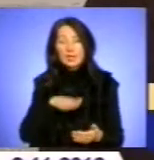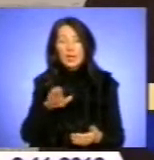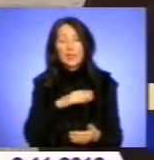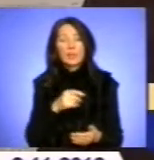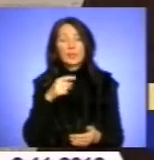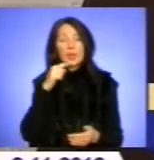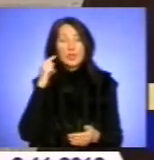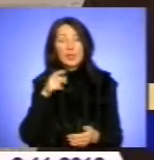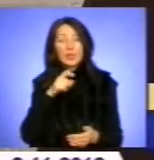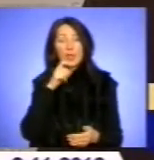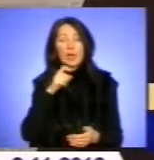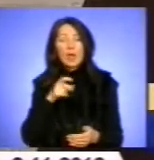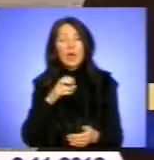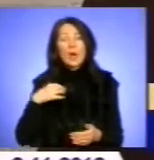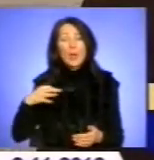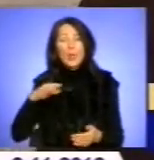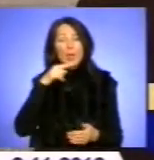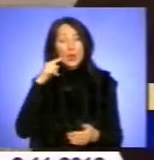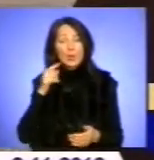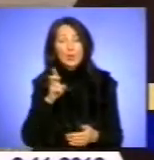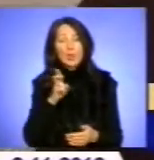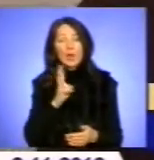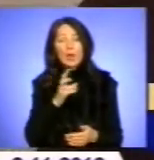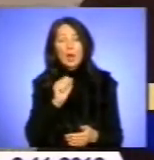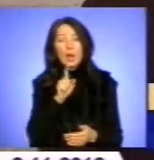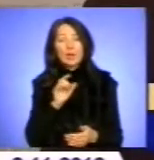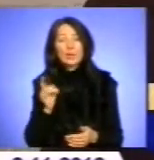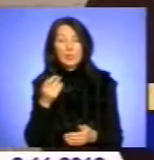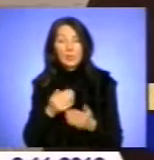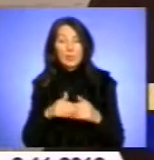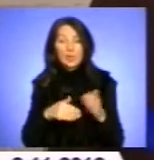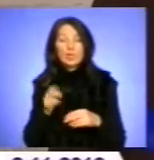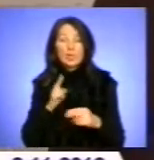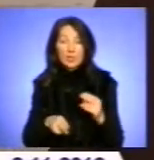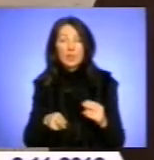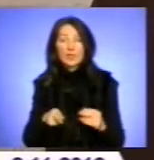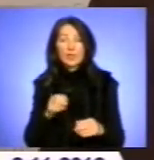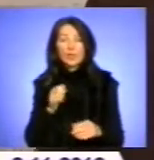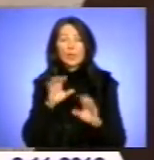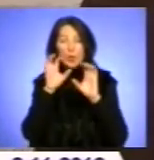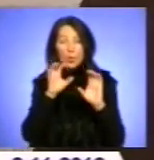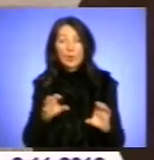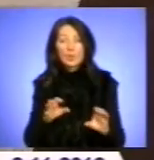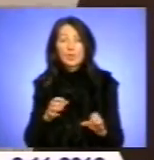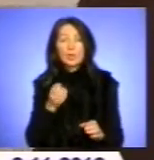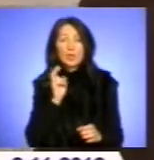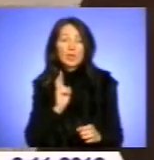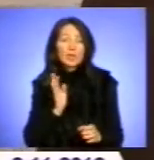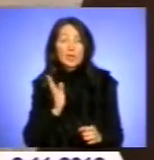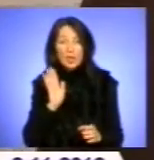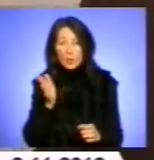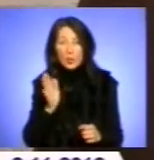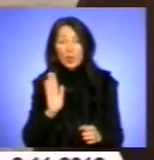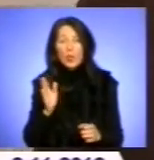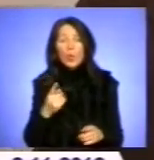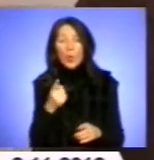Білорусь – сьогодні практично закінчують виробку модельного кодексу наших трьох країн. Когда-нибудь, може бути, не буду забігати вперед, він може стати